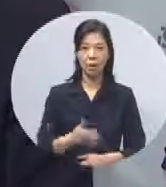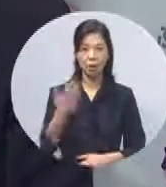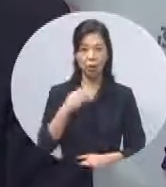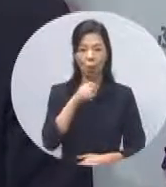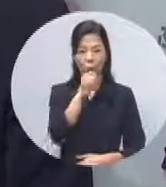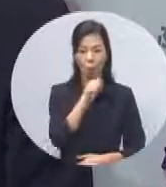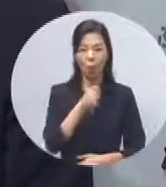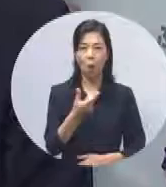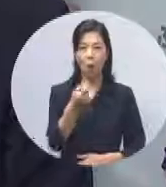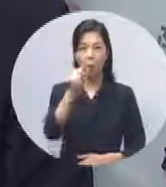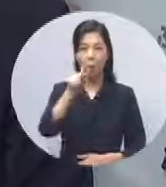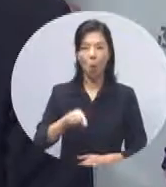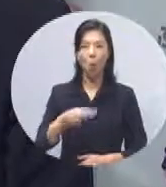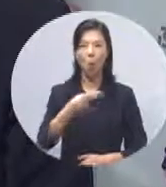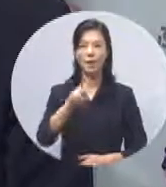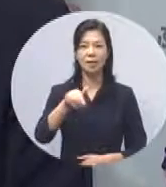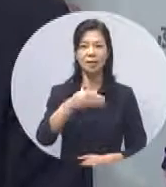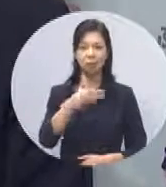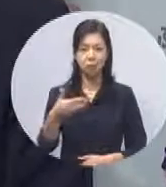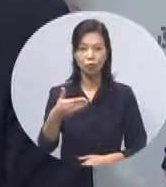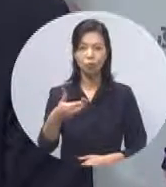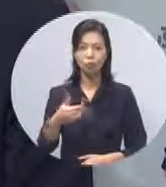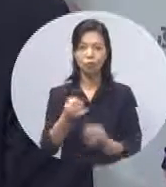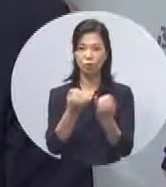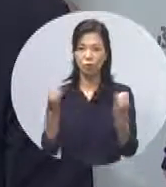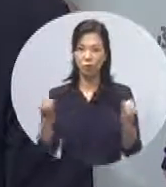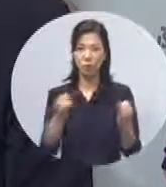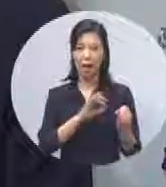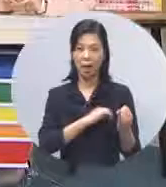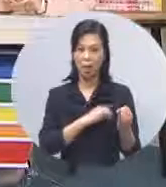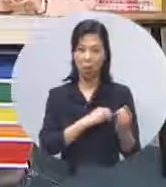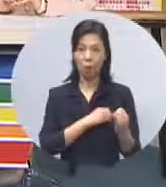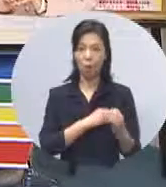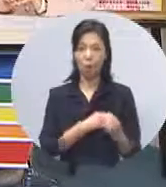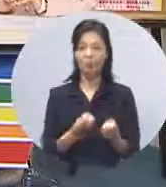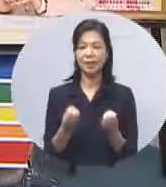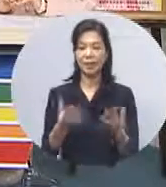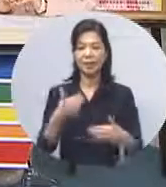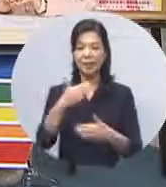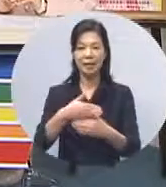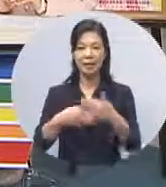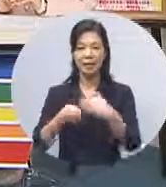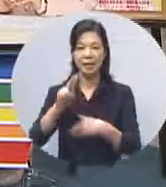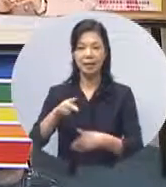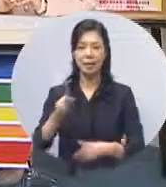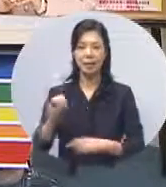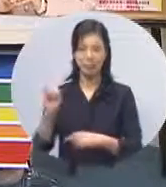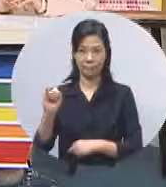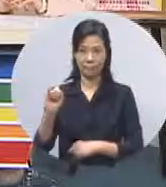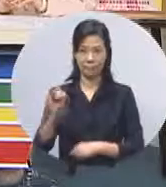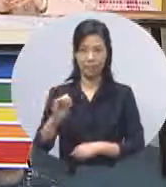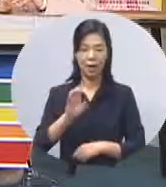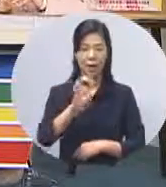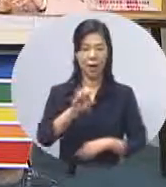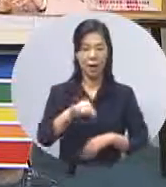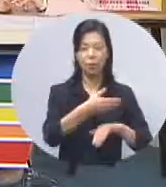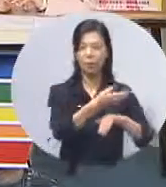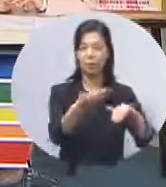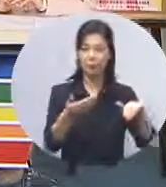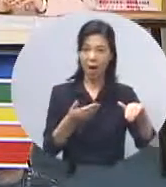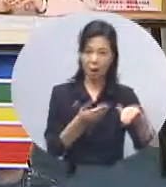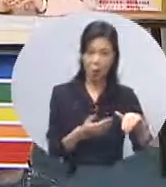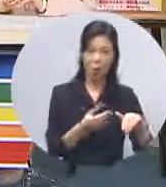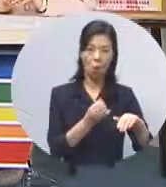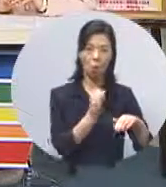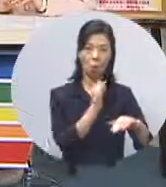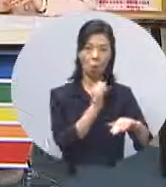モーニング娘。の新垣梨沙さんに一日消防長、湘南江ノ島海の女王に一日消防署長をお